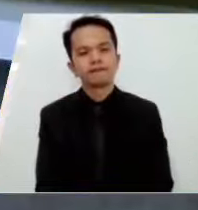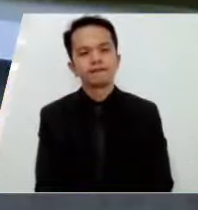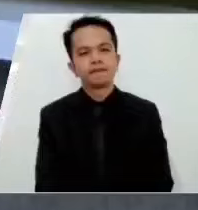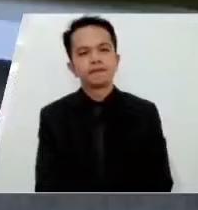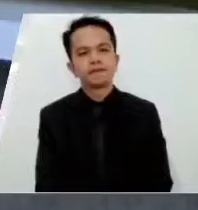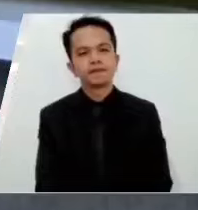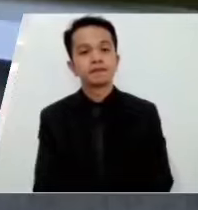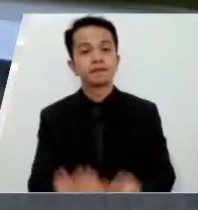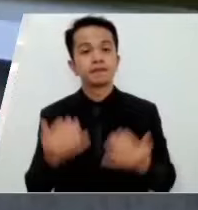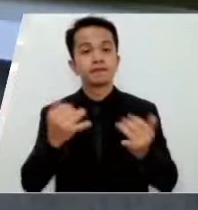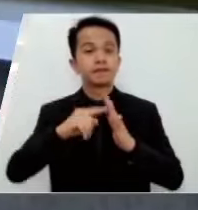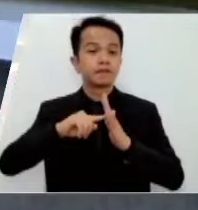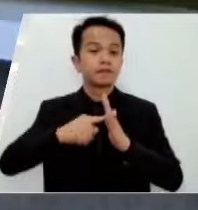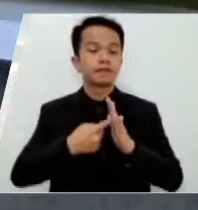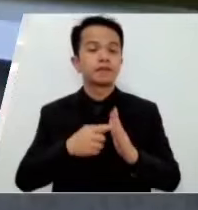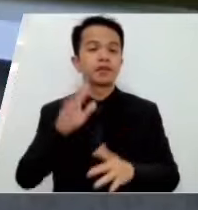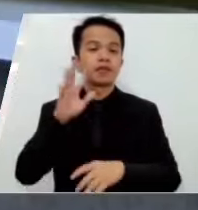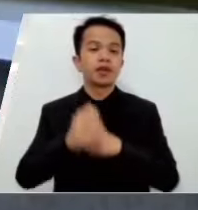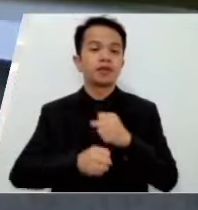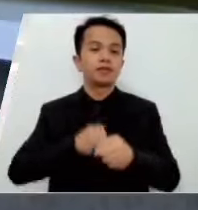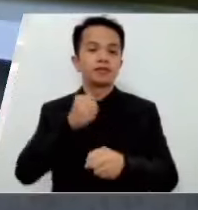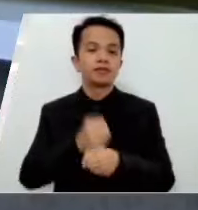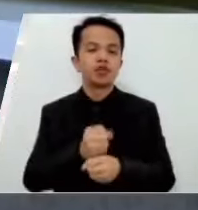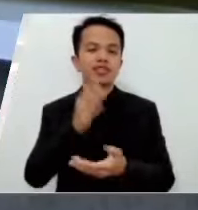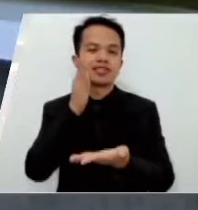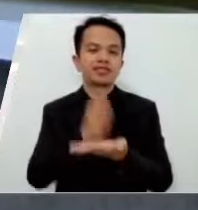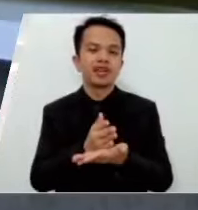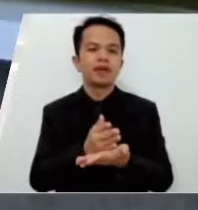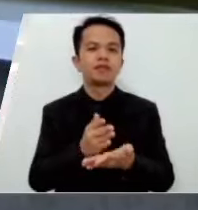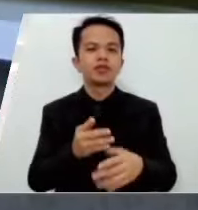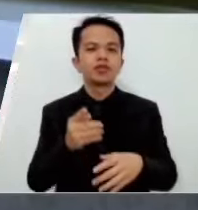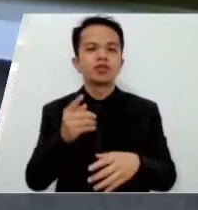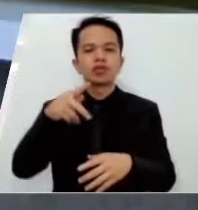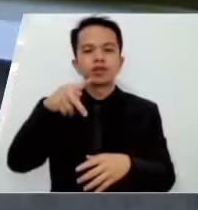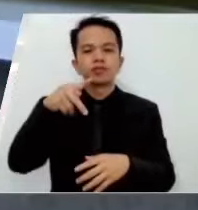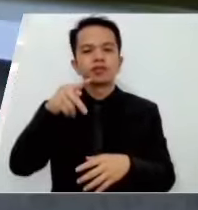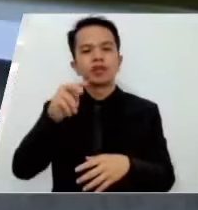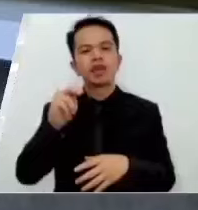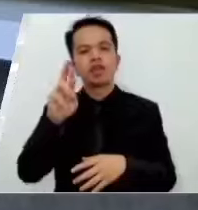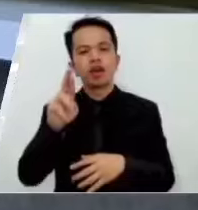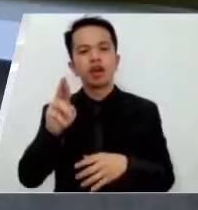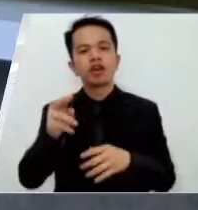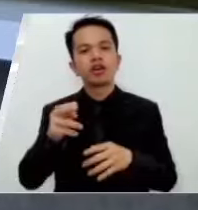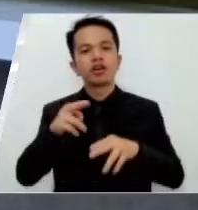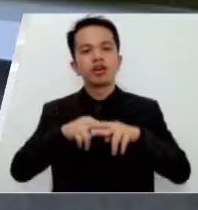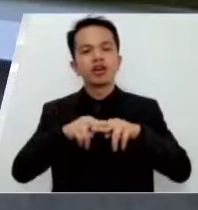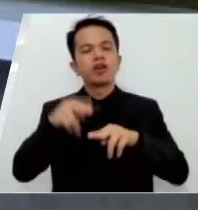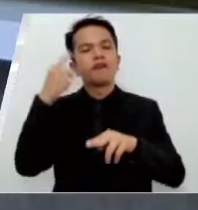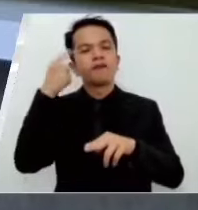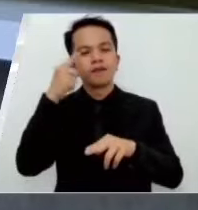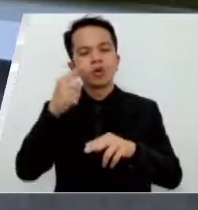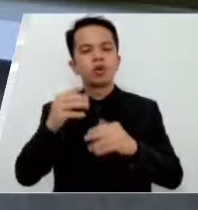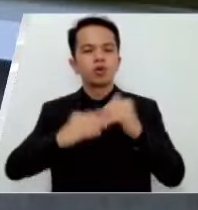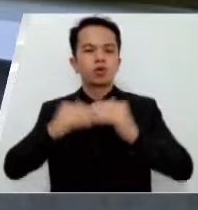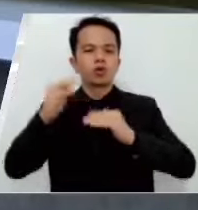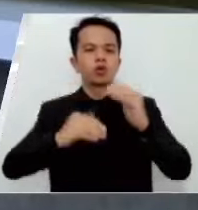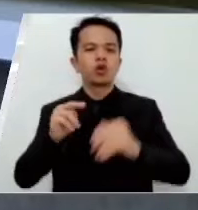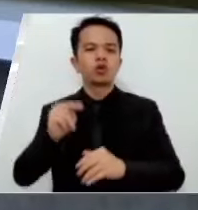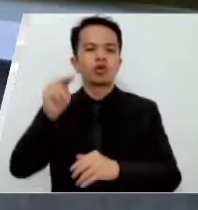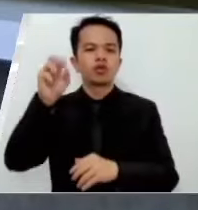Magsisimula na ang 5 taong tigil operasyon ng mga istasyon ng PNR sa Metro Manila para bigyan daan ang pagtatayo ng North-South